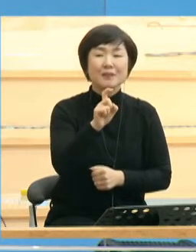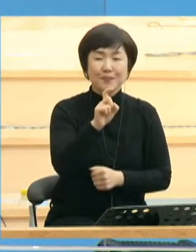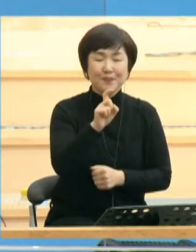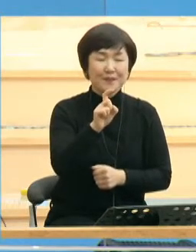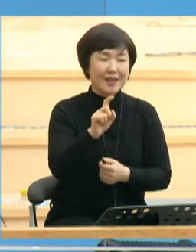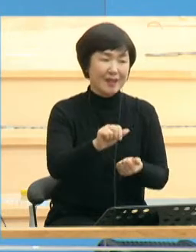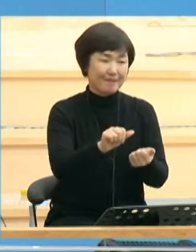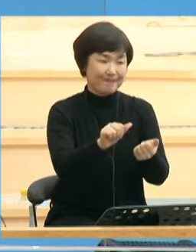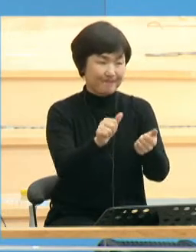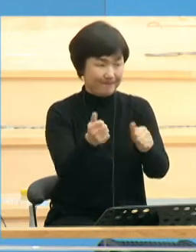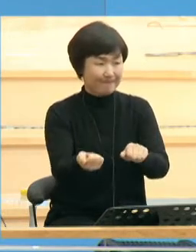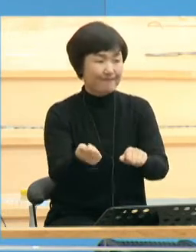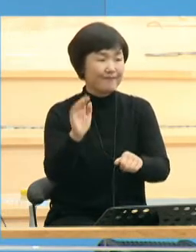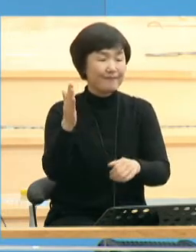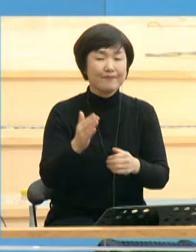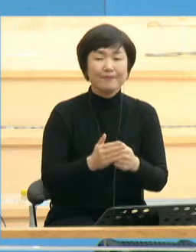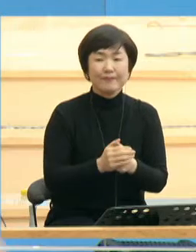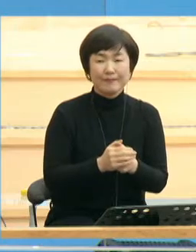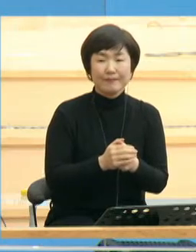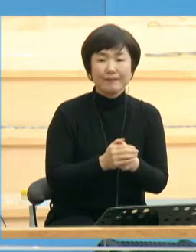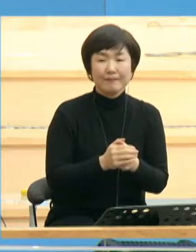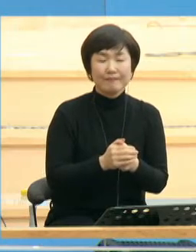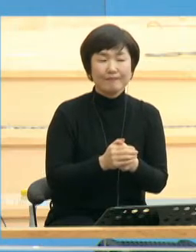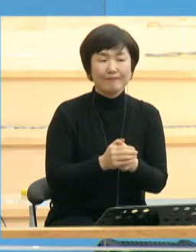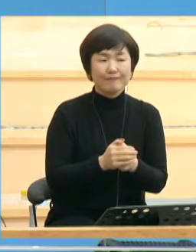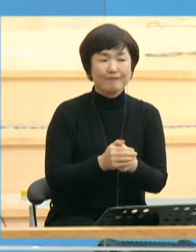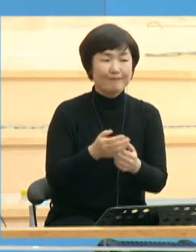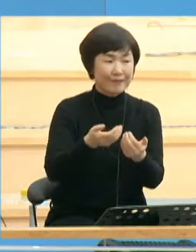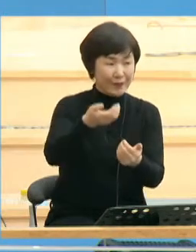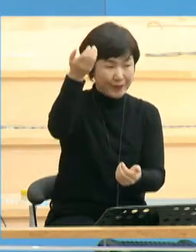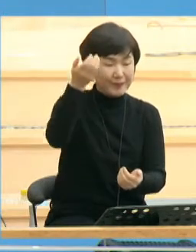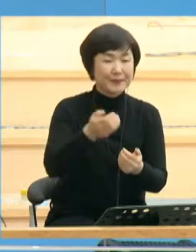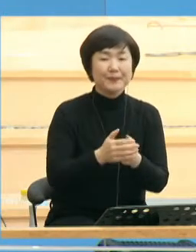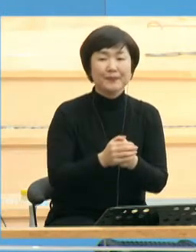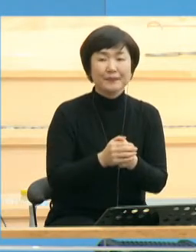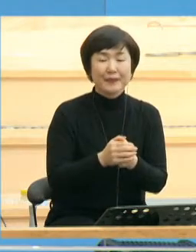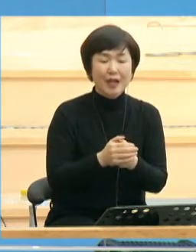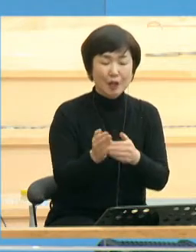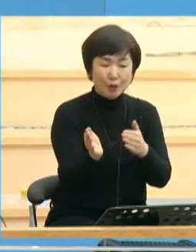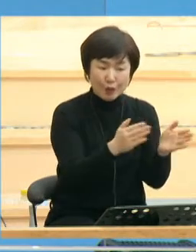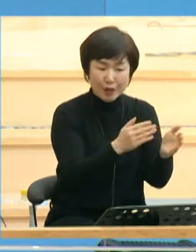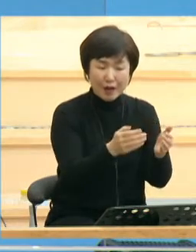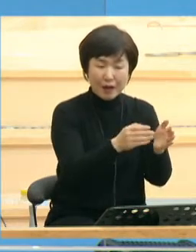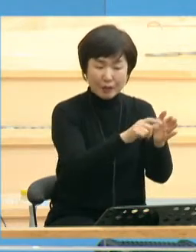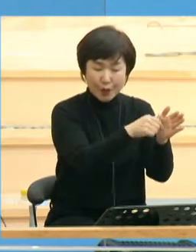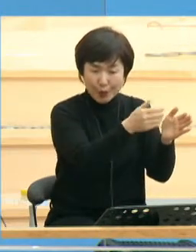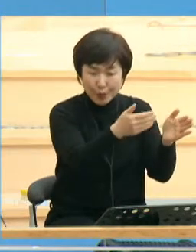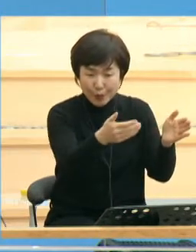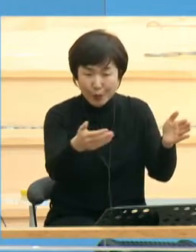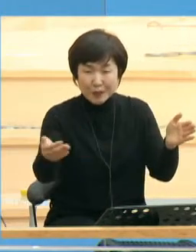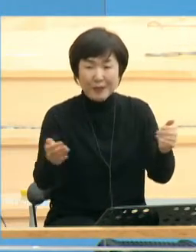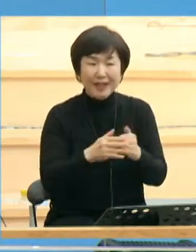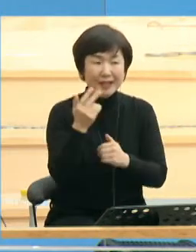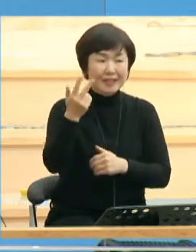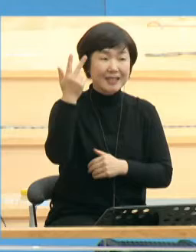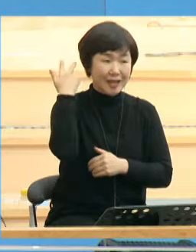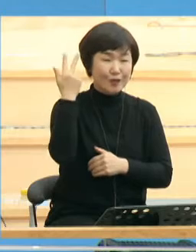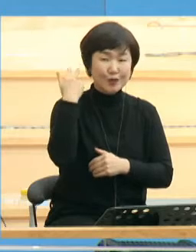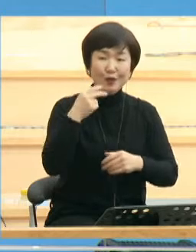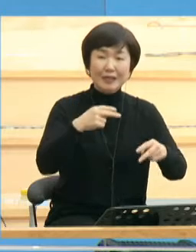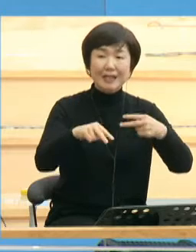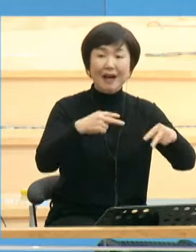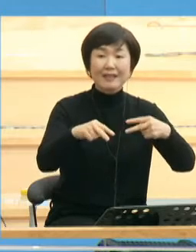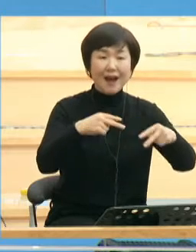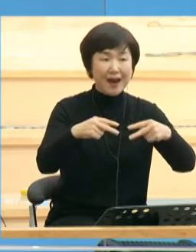숨을 거두게 비우지 줘 죽습니다 세월이 흘렀습니다 지난 줄 살펴 봤죠 지난 줄 우리가